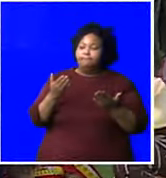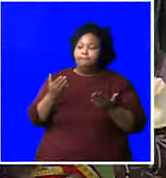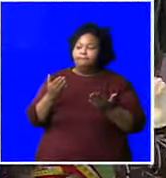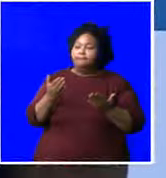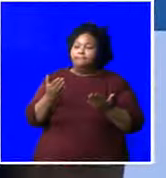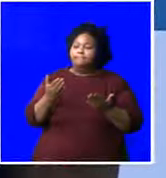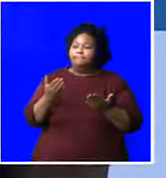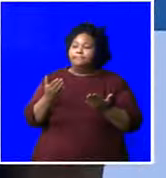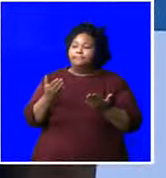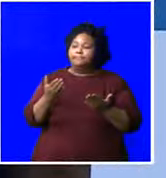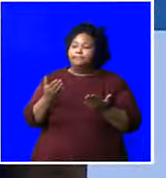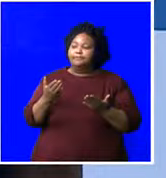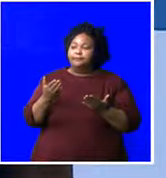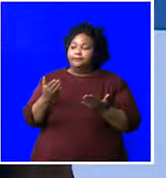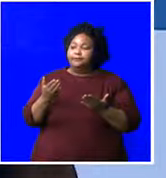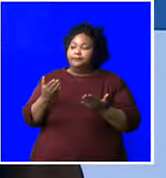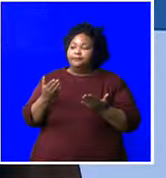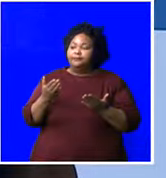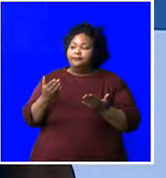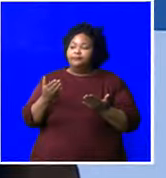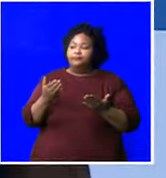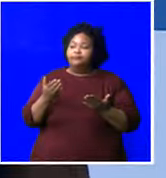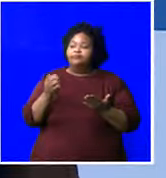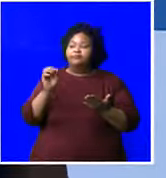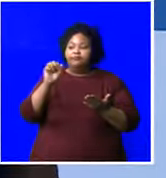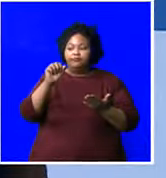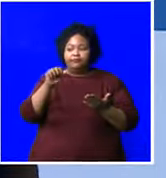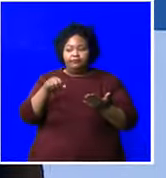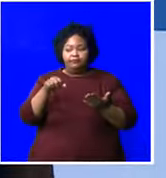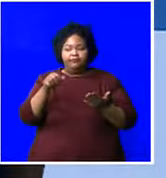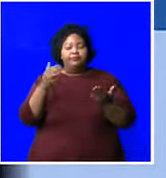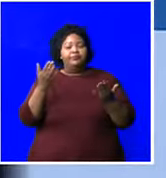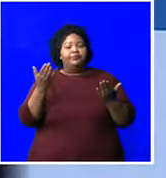singa asikacali kuthola i benefit